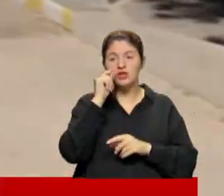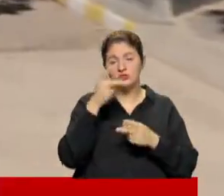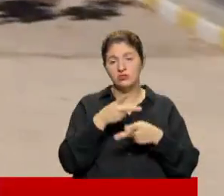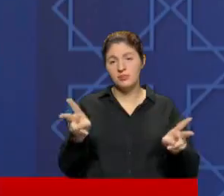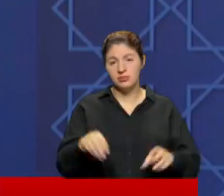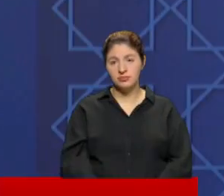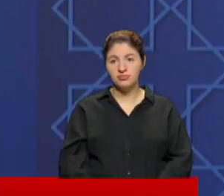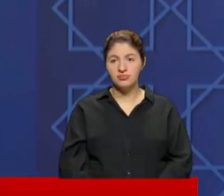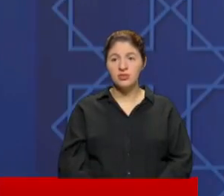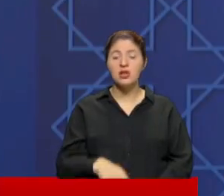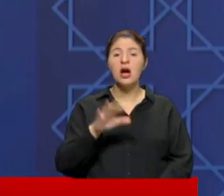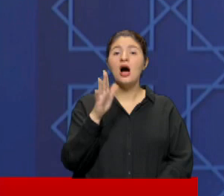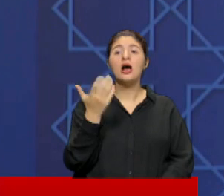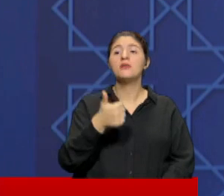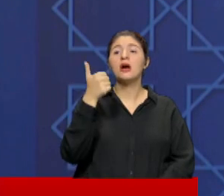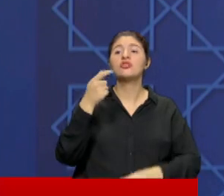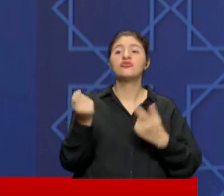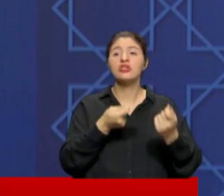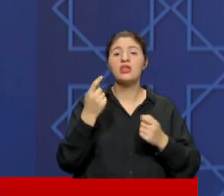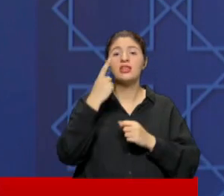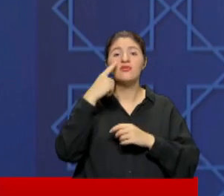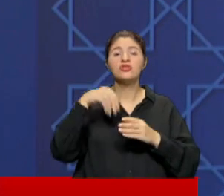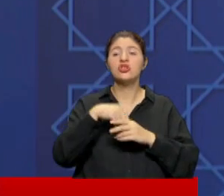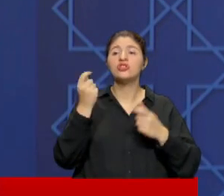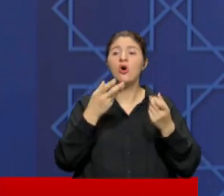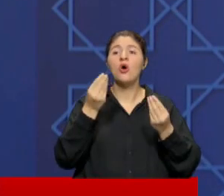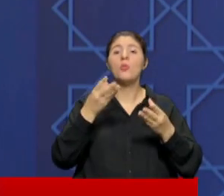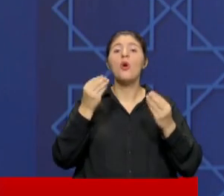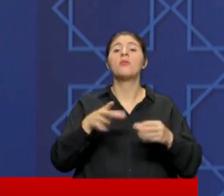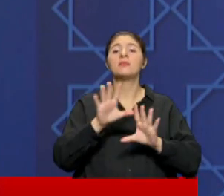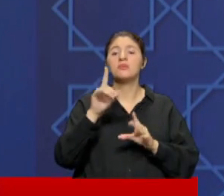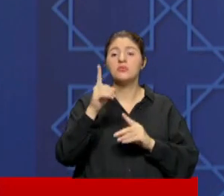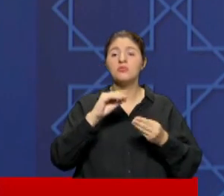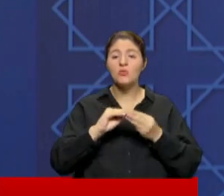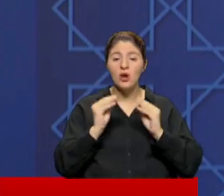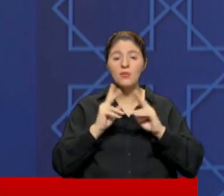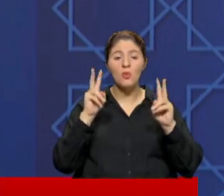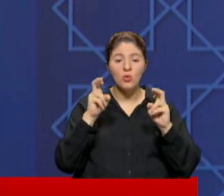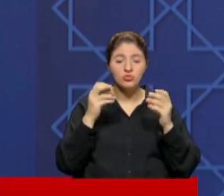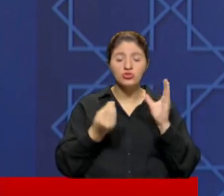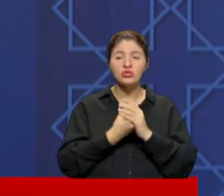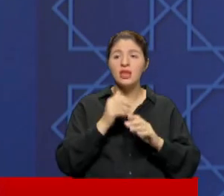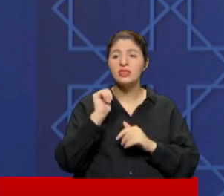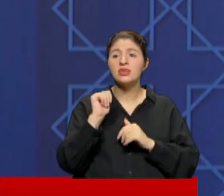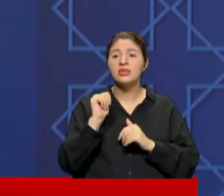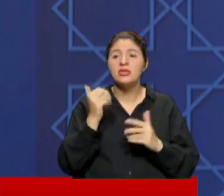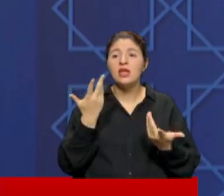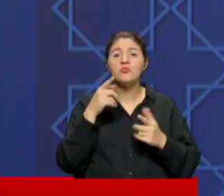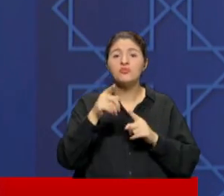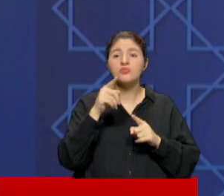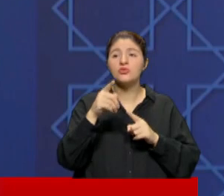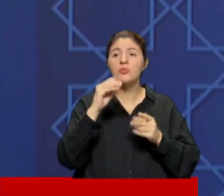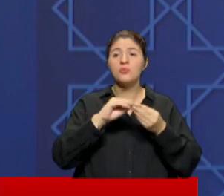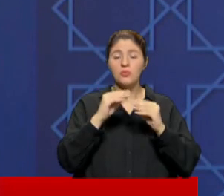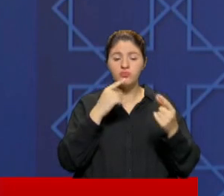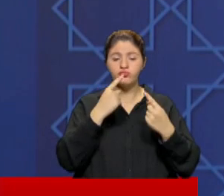serbest bırakıldı hangi bakanlıkta çalıştığının Kamu görevli olup olmamasının bir Polemik konusu olması ne zaman işe girdiğinin Polemik konusu